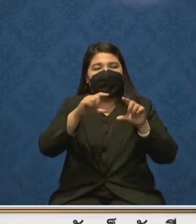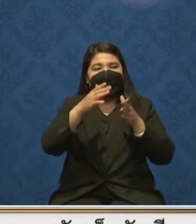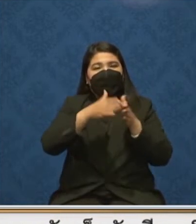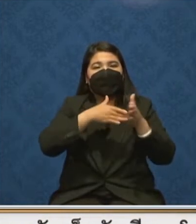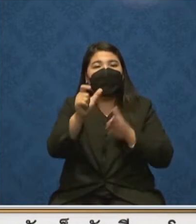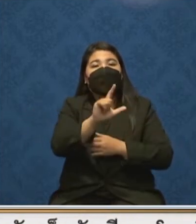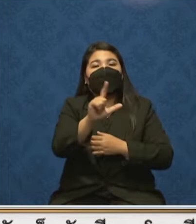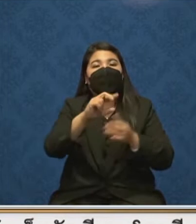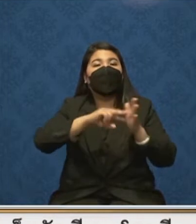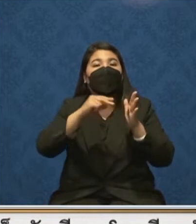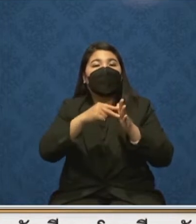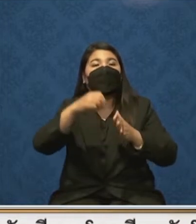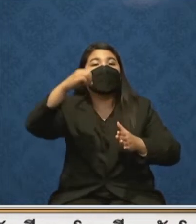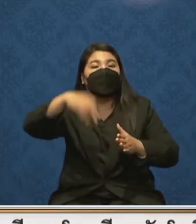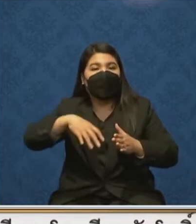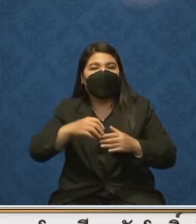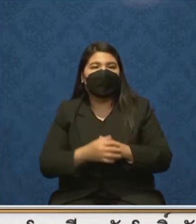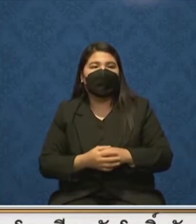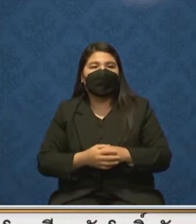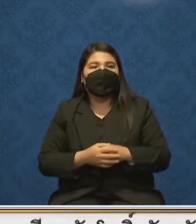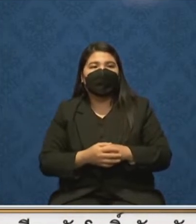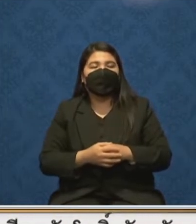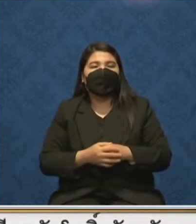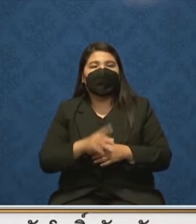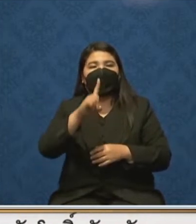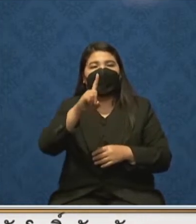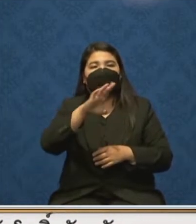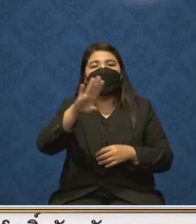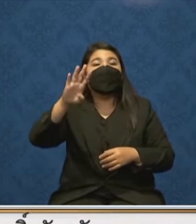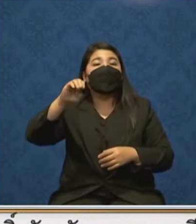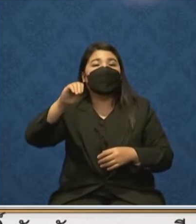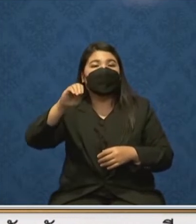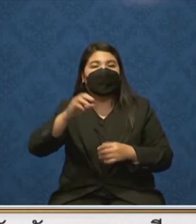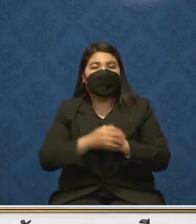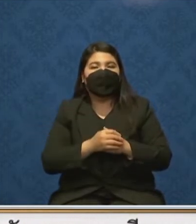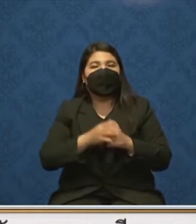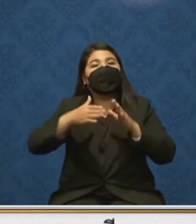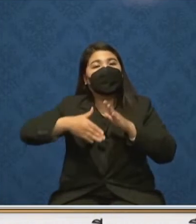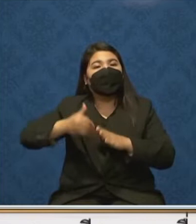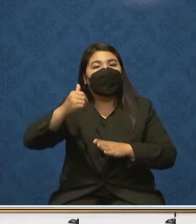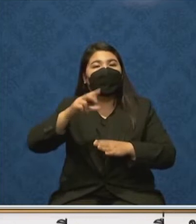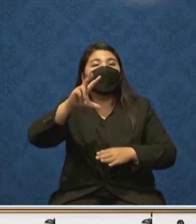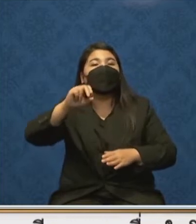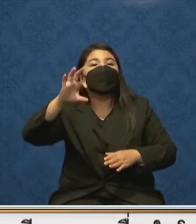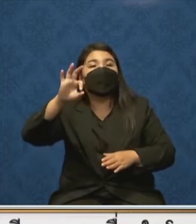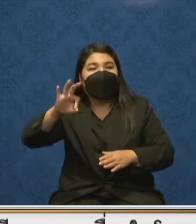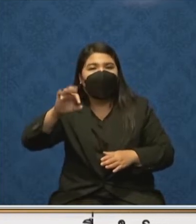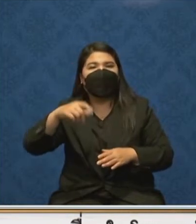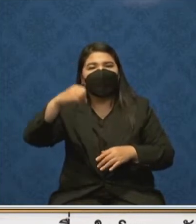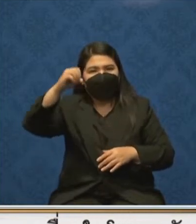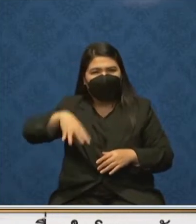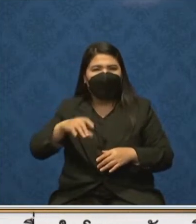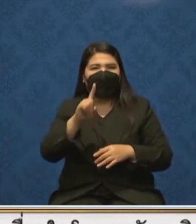อ ตัวที่ตกเป้านะคะ 180เป้าหมาย ผ่านแค้39 ตกเป้า 101